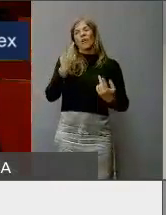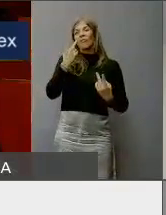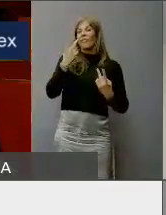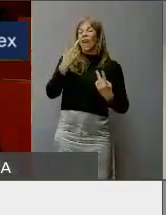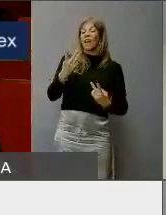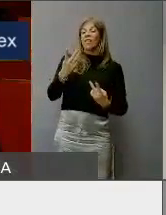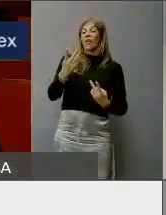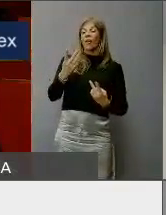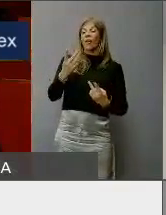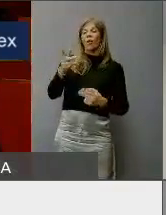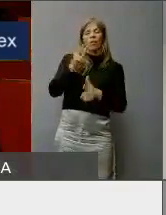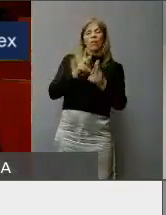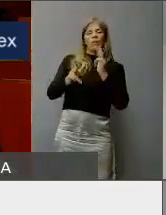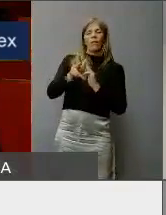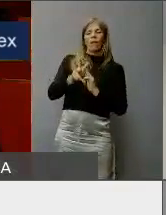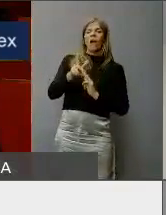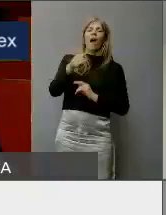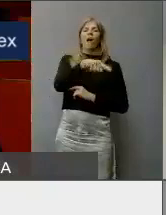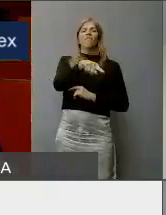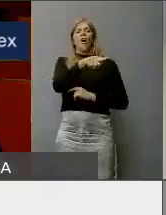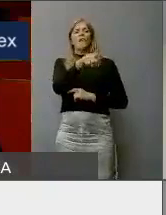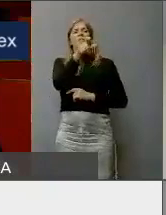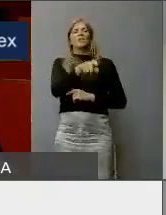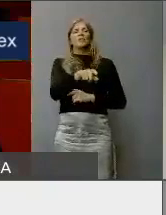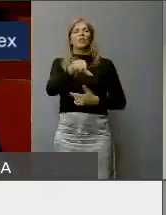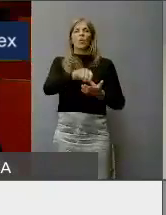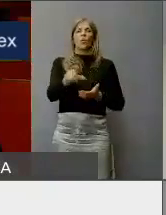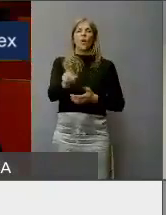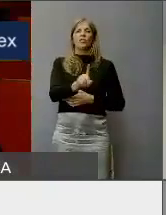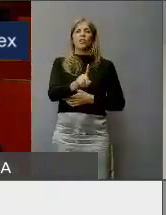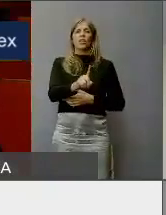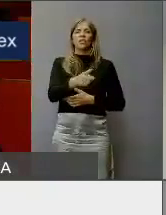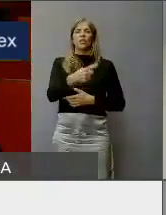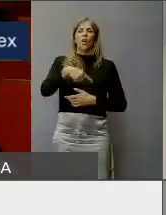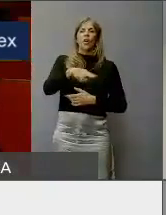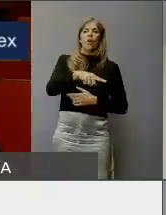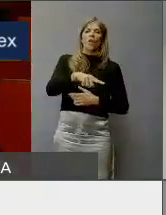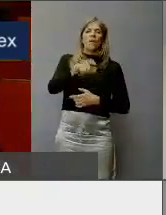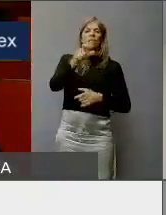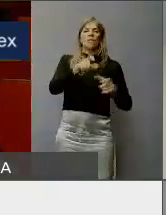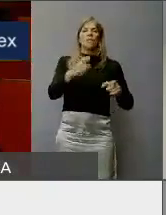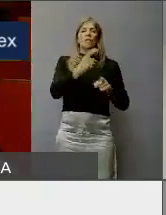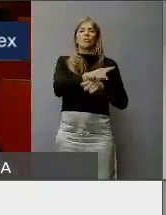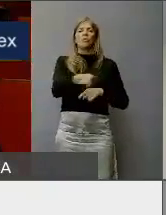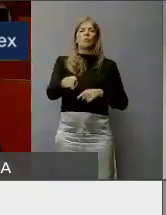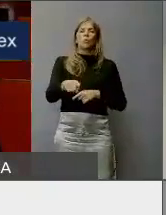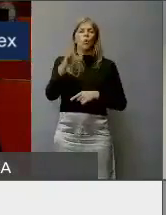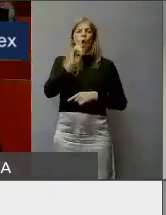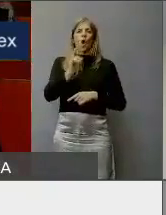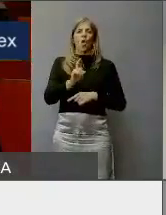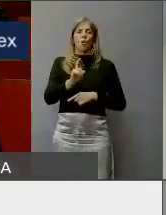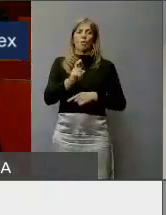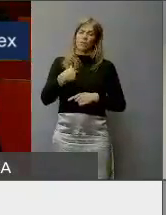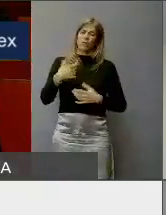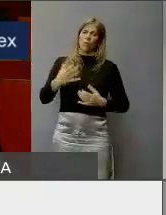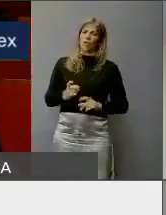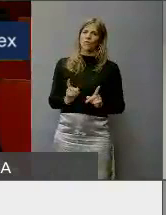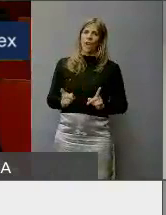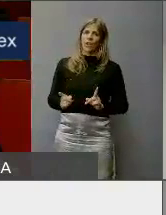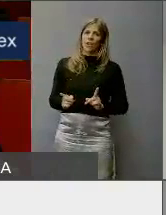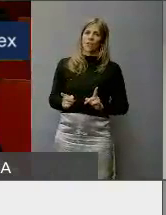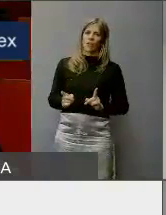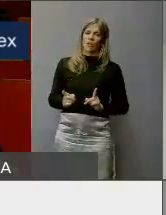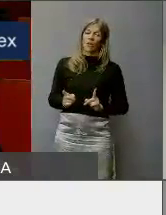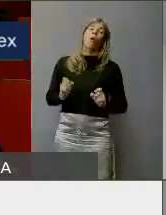persona non è al centro e che questa amministrazione non conosce il bisogno poi si può discutere sugli strumenti su